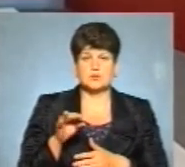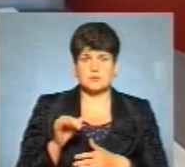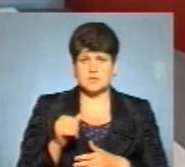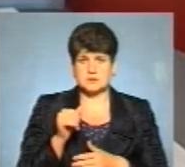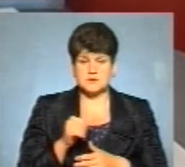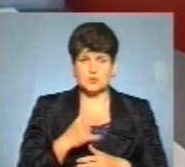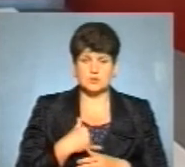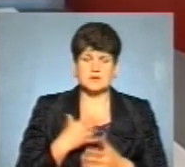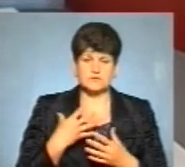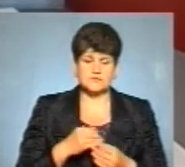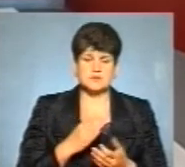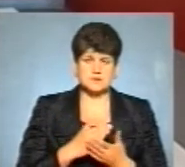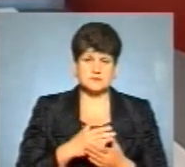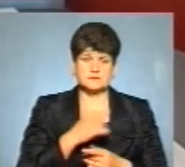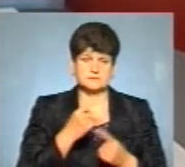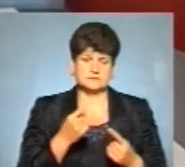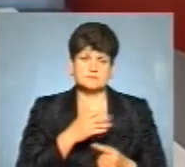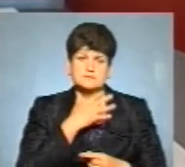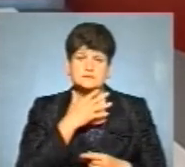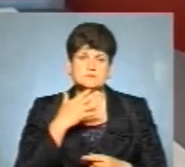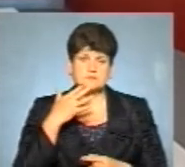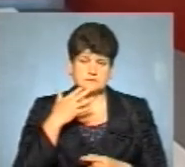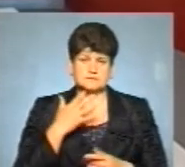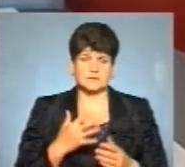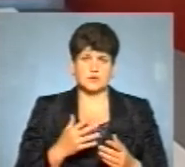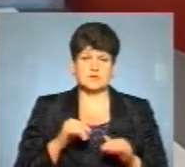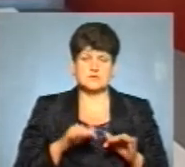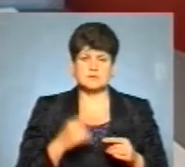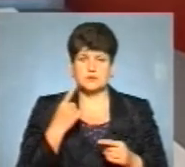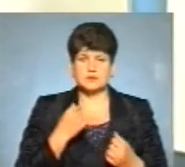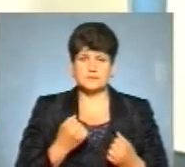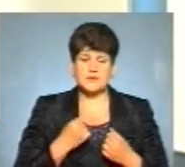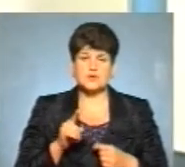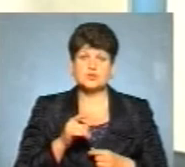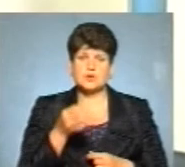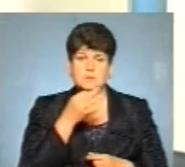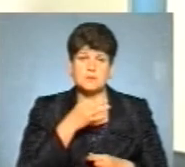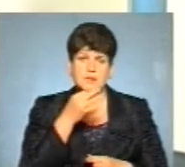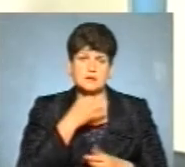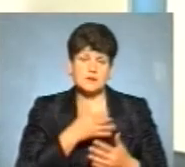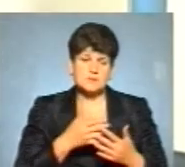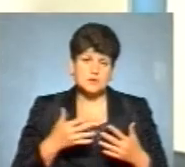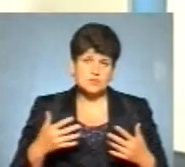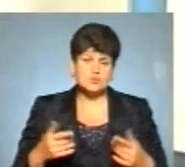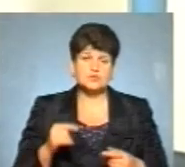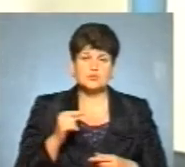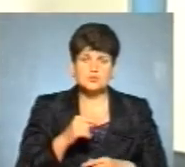вже є достатня кількість засобів індивідуального захисту. Щодо медикаментозного забезпечення, тут також